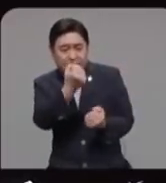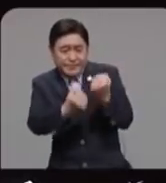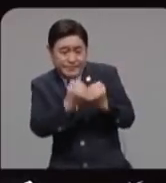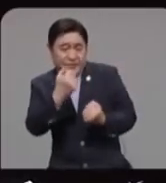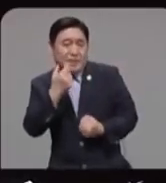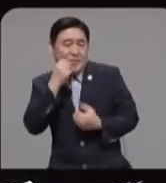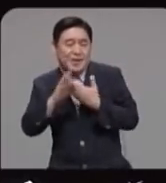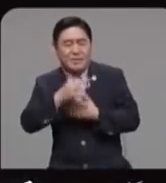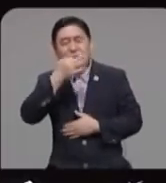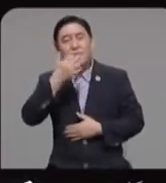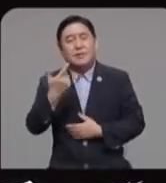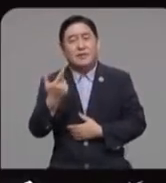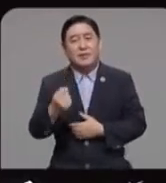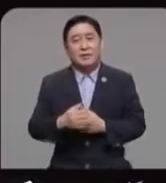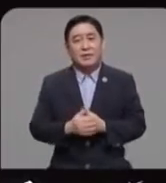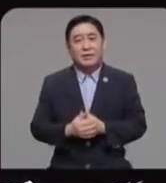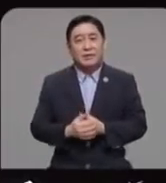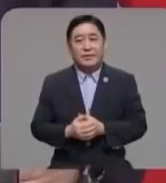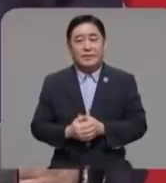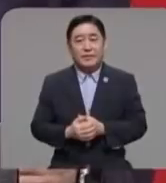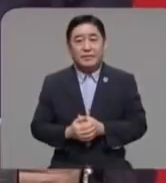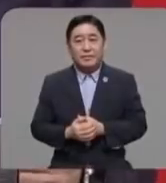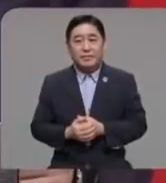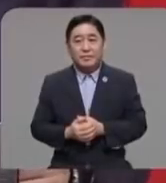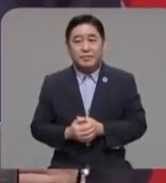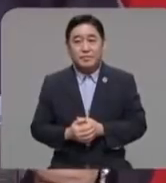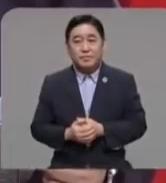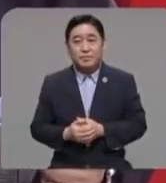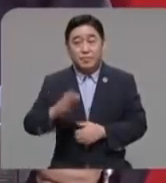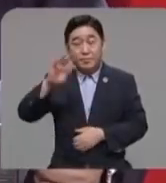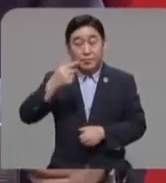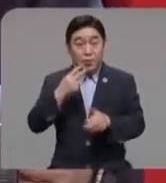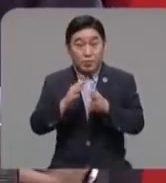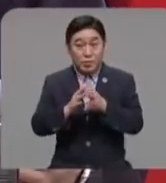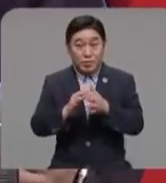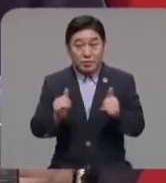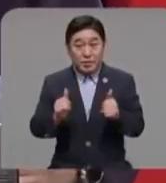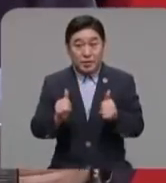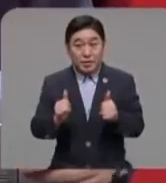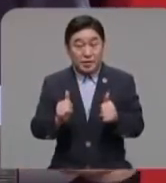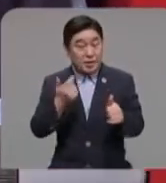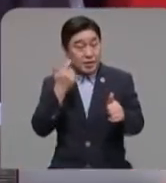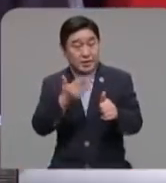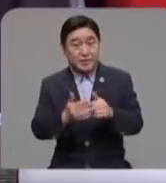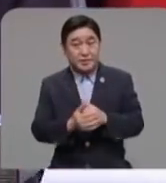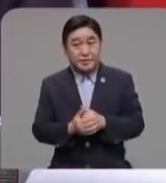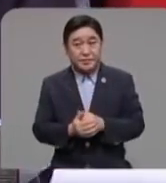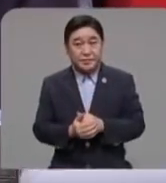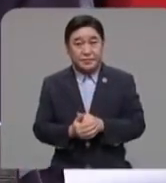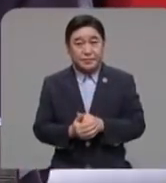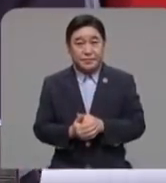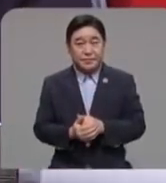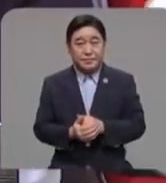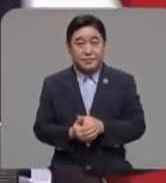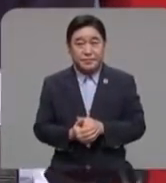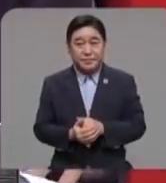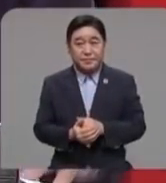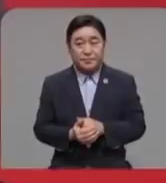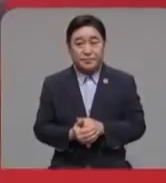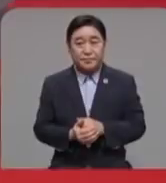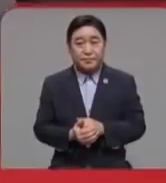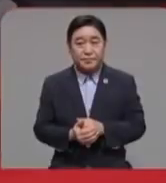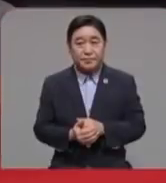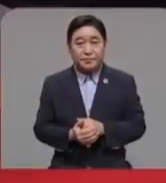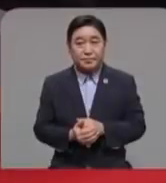설득하지 못하면 굉장히 힘들다고 생각합니다. 네. 원희룡 후보님에게 한번 묻겠습니다. 아까